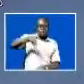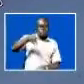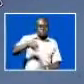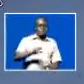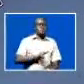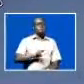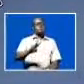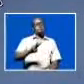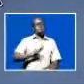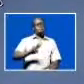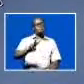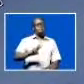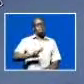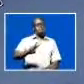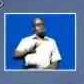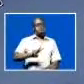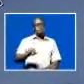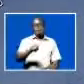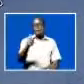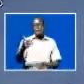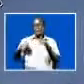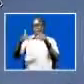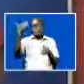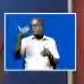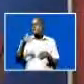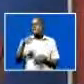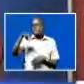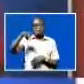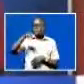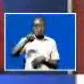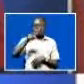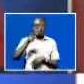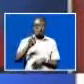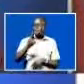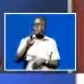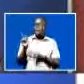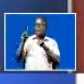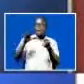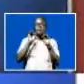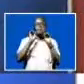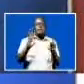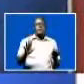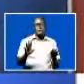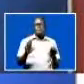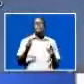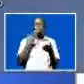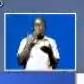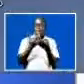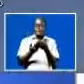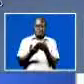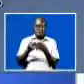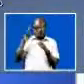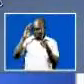na wewe tu kwenye vita. Bwana Profesa Ngure anatutazama akiwa nyumbani. Karibu sana bikazo. Shukrani.